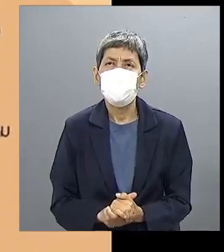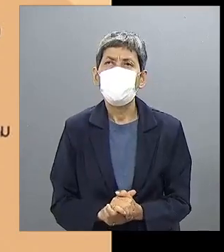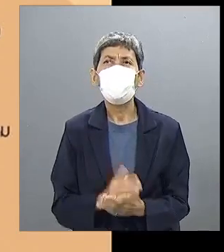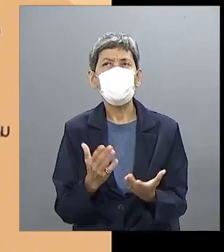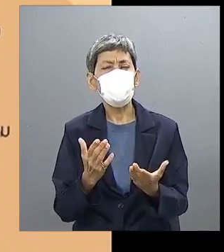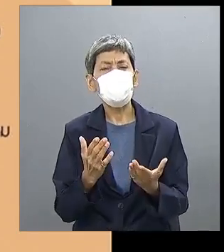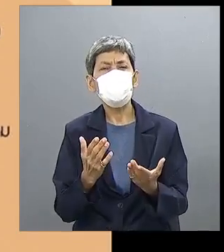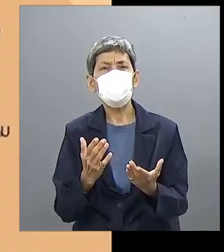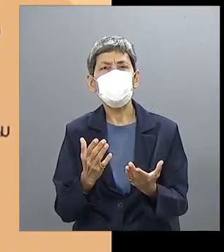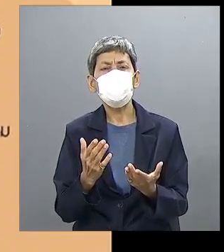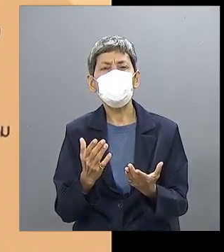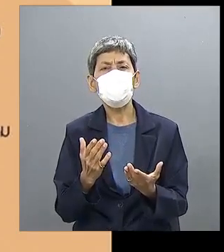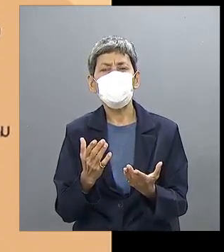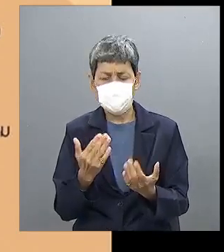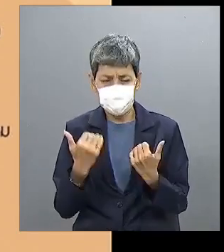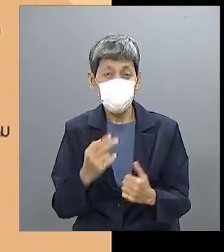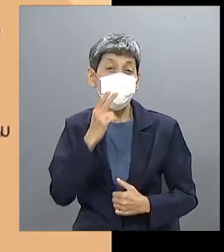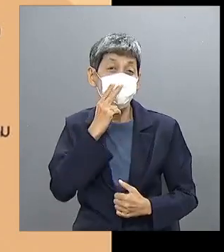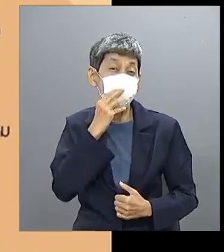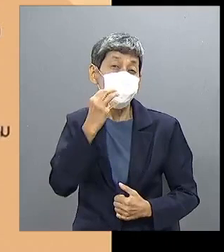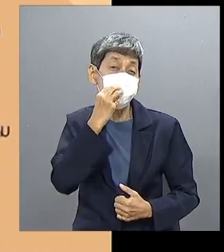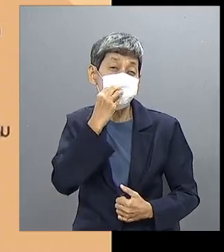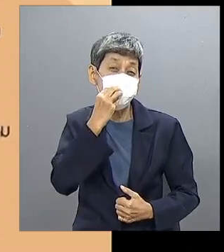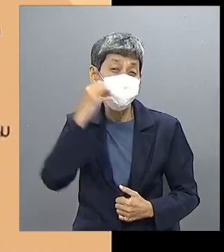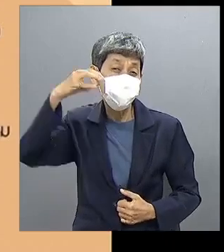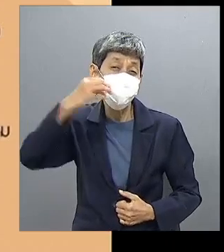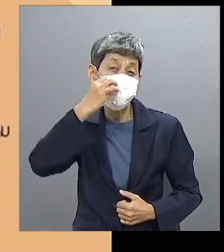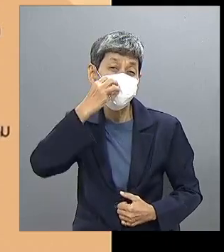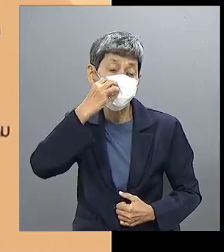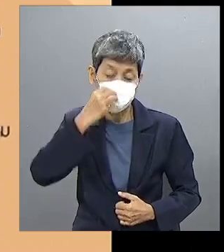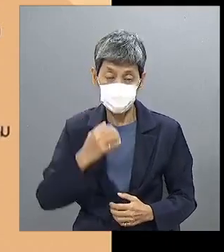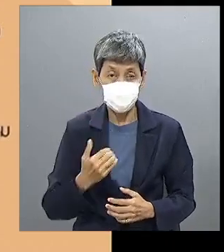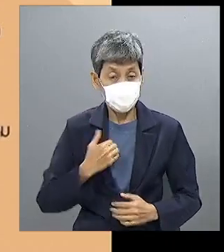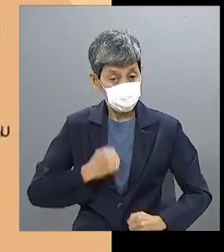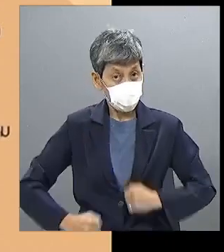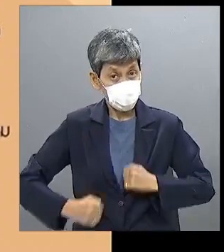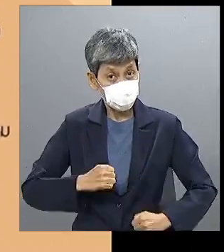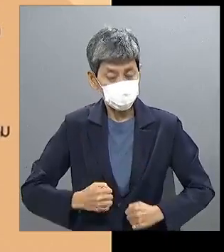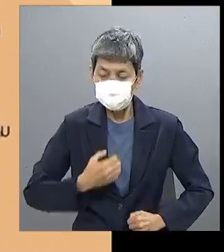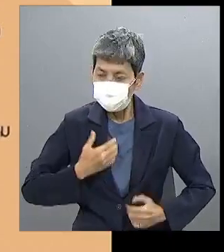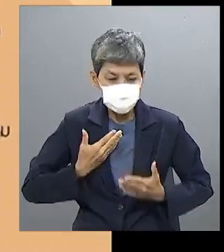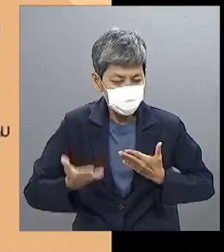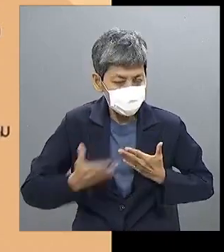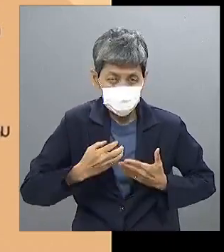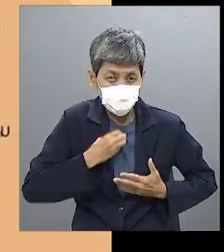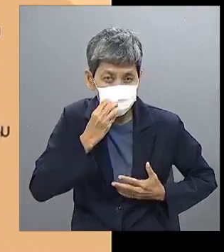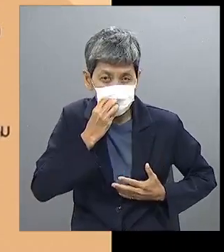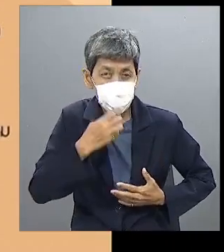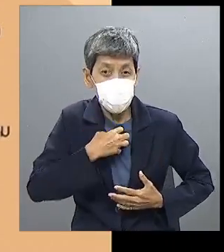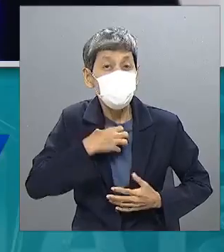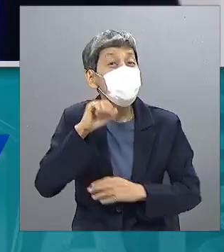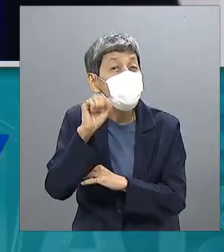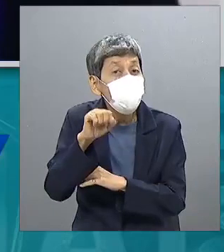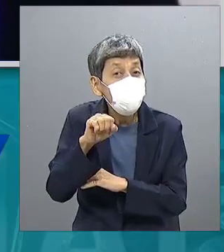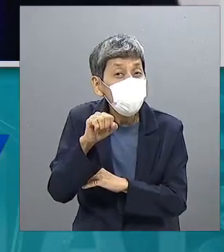การที่เรามีบุหรี่ไฟฟ้าแบบนี้ทำให้กระตุ้นให้เยาวชนเข้ามาสูบบุหรี่มากขึ้นนะคะที่